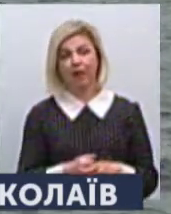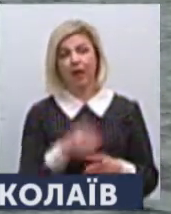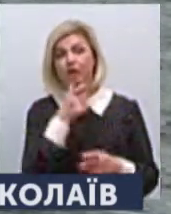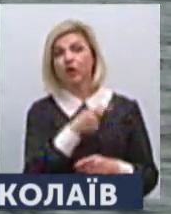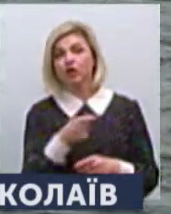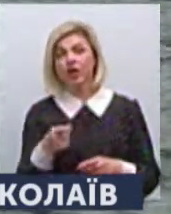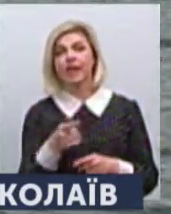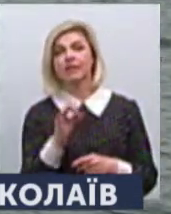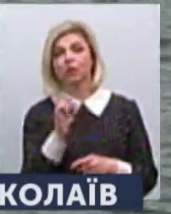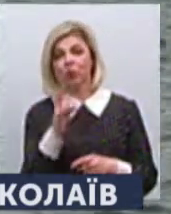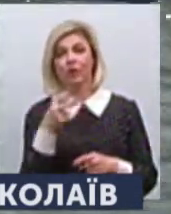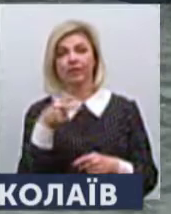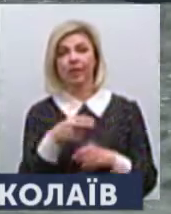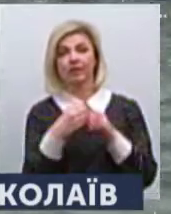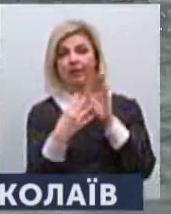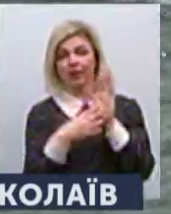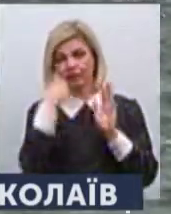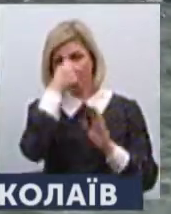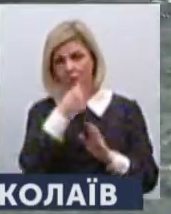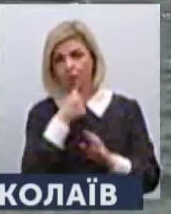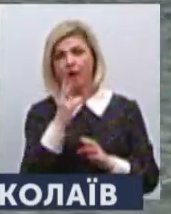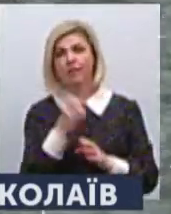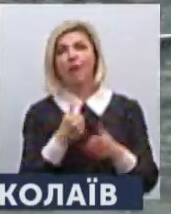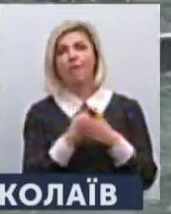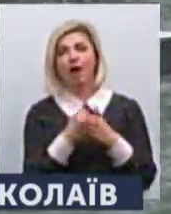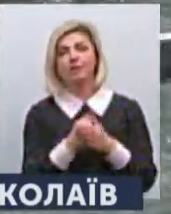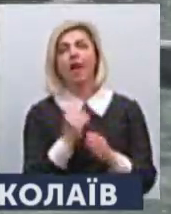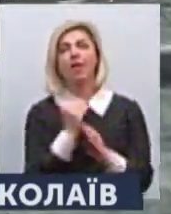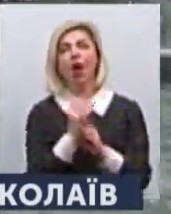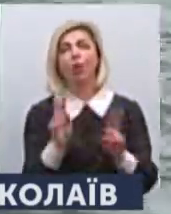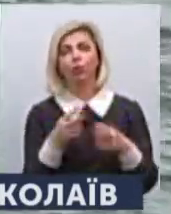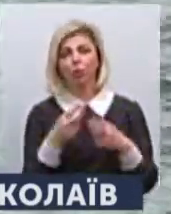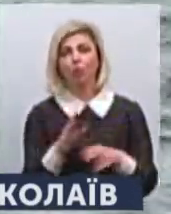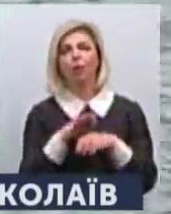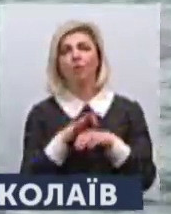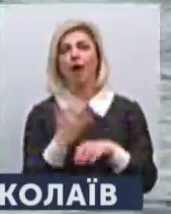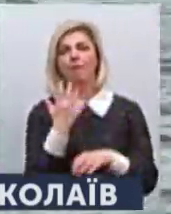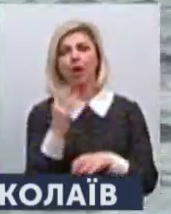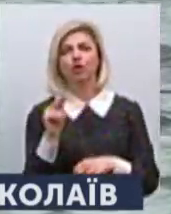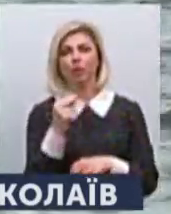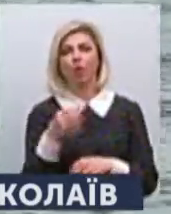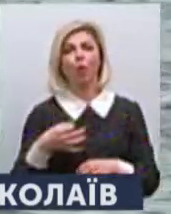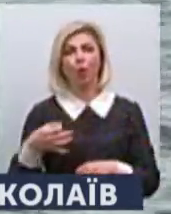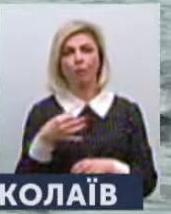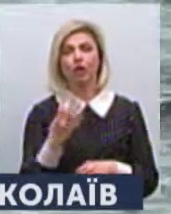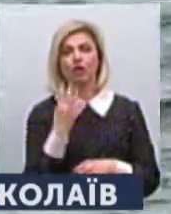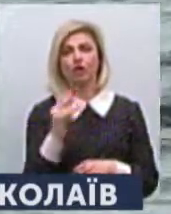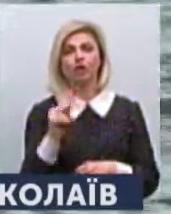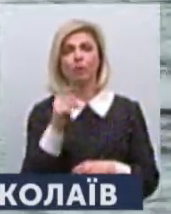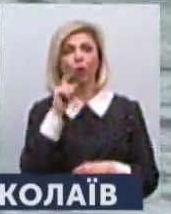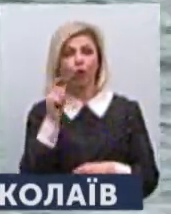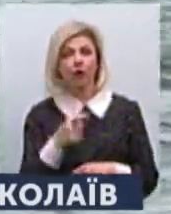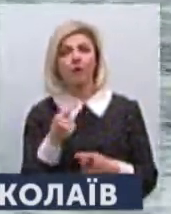сезону 2019 року на базі Миколаївського обласного яхт-клубу відбудеться 5 чемпіонатів області, 4 чемпіонати України,